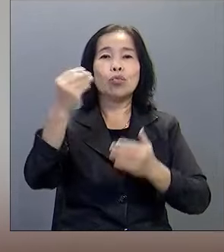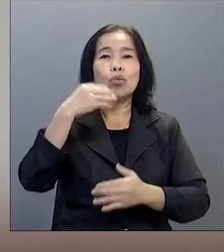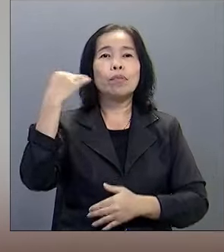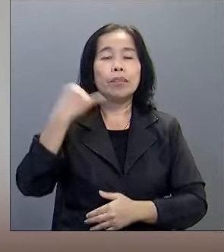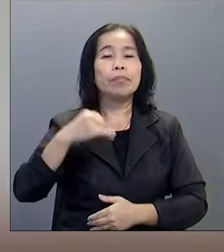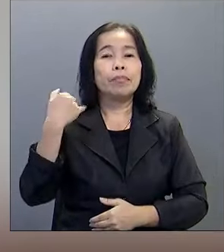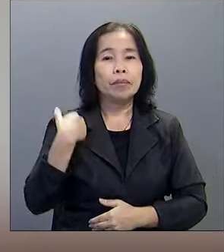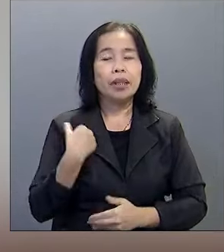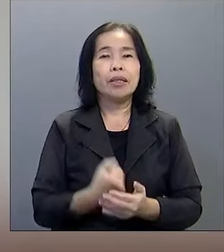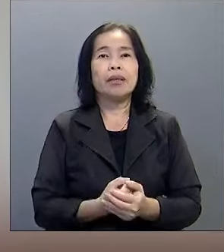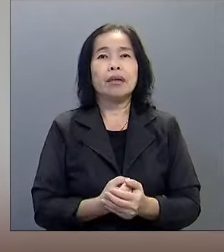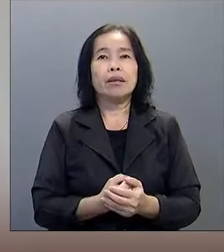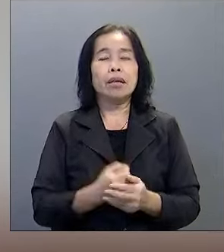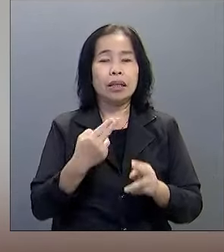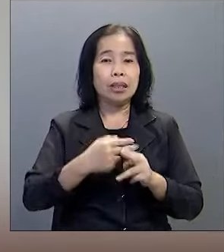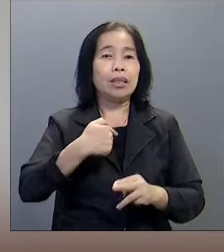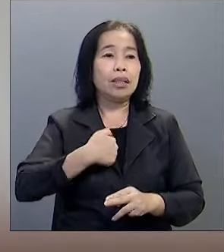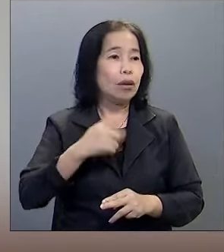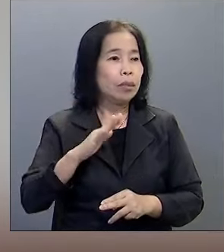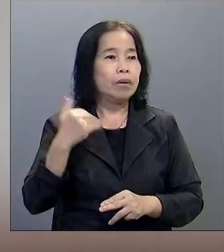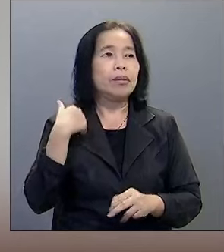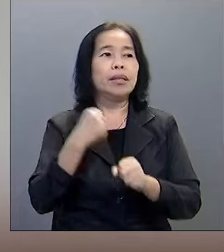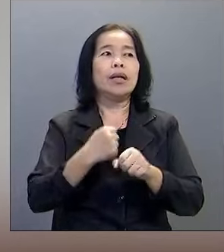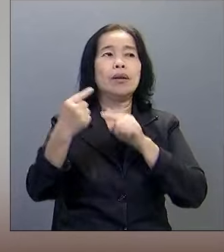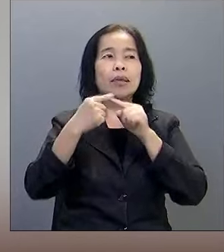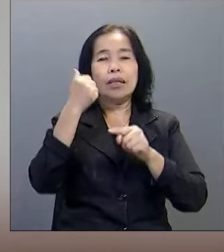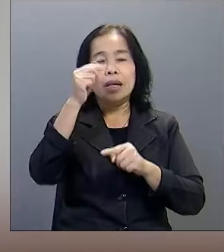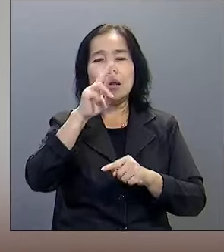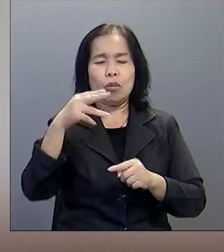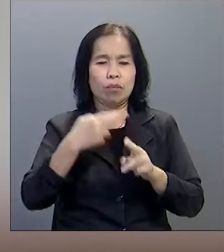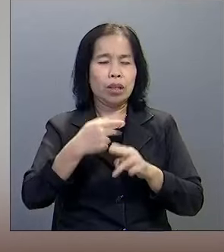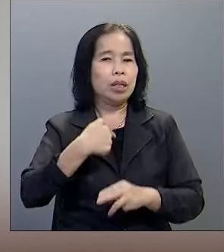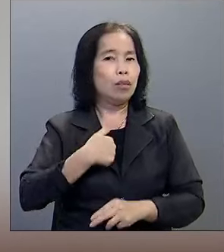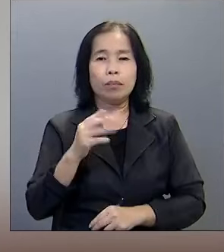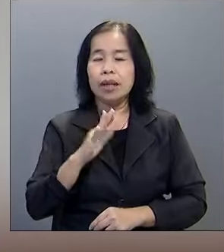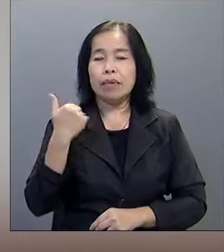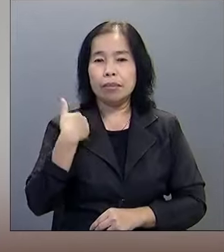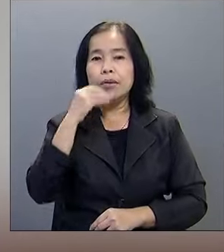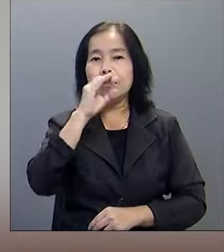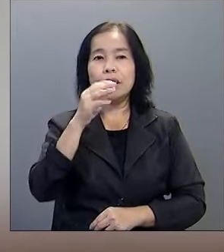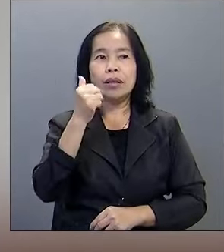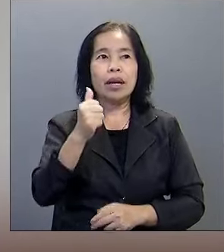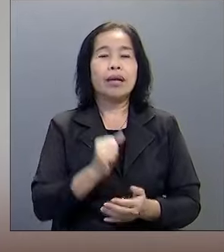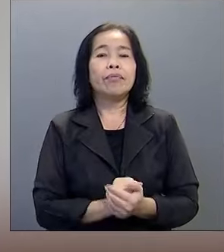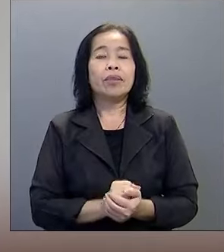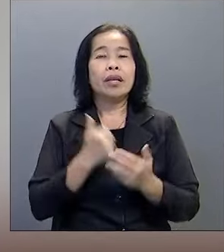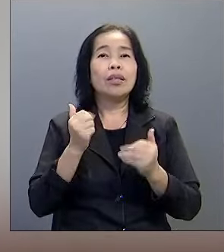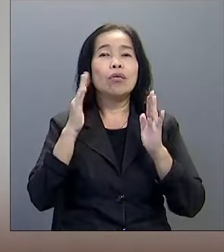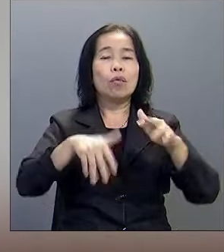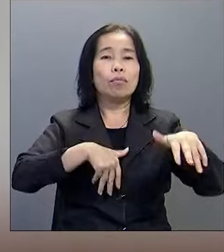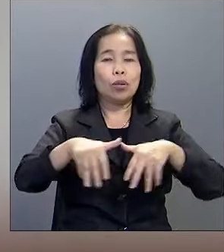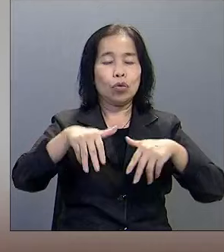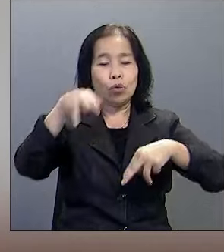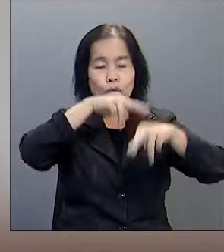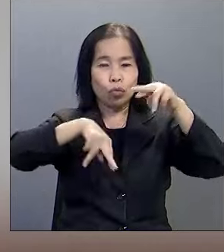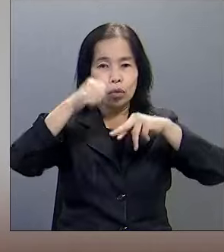ใช้กันกม Har แล้็เป็ชื่อเราเรากสามาถเขาไปโต้แยงใระบบได้วาอัี้ไมใช้บายสงของเราก็คืออัี้ประชาชสามาถเขาไปใช้งานแล